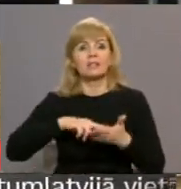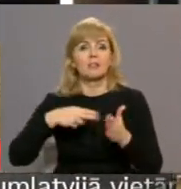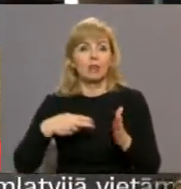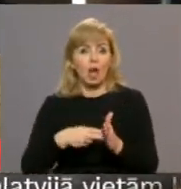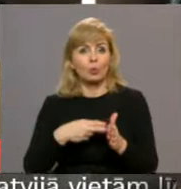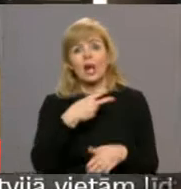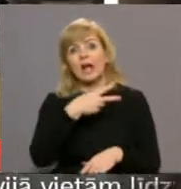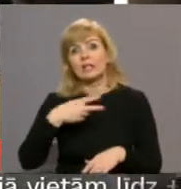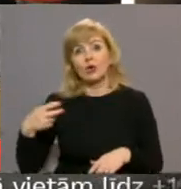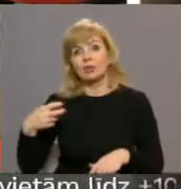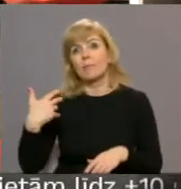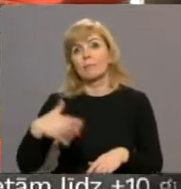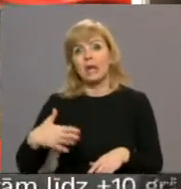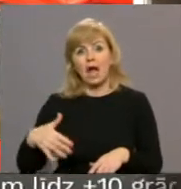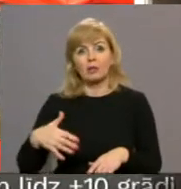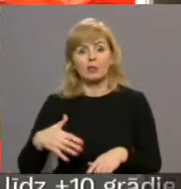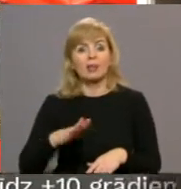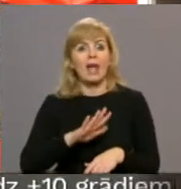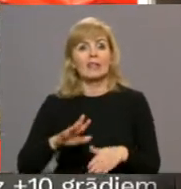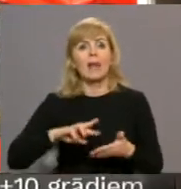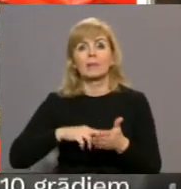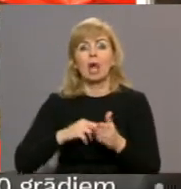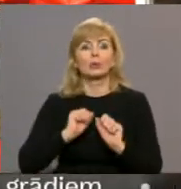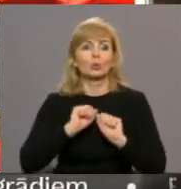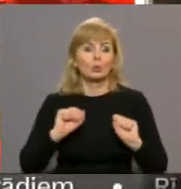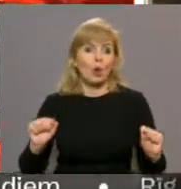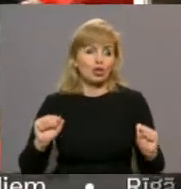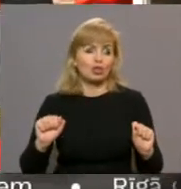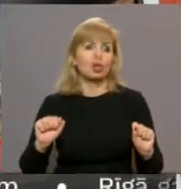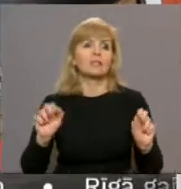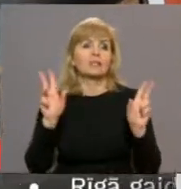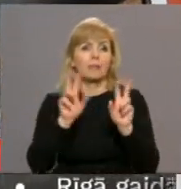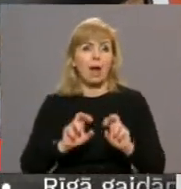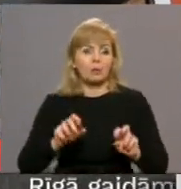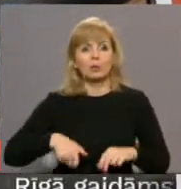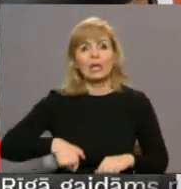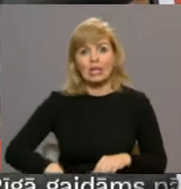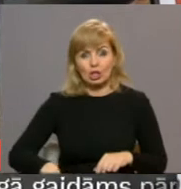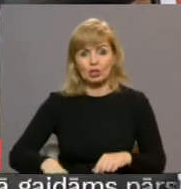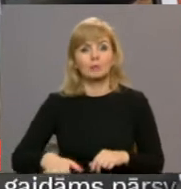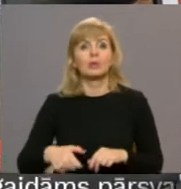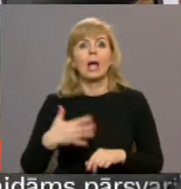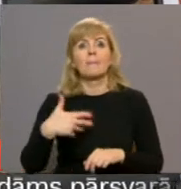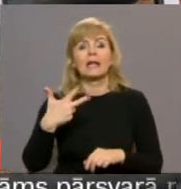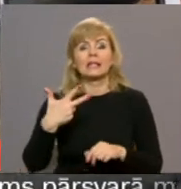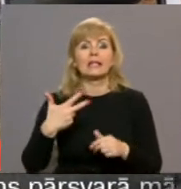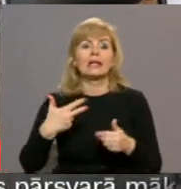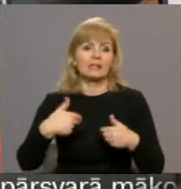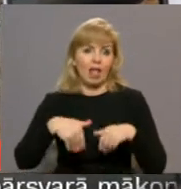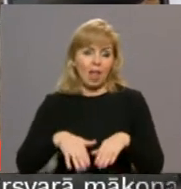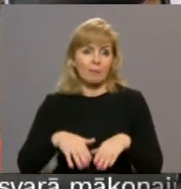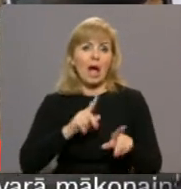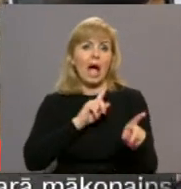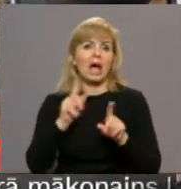un 250 neplānotās ugunsdrošības pārbaudes. Inspektori pieņēma 53 lēmumus par administratīvā